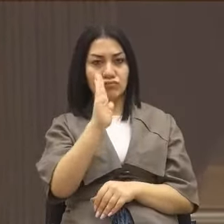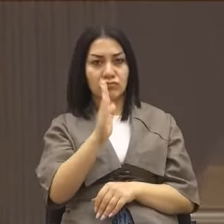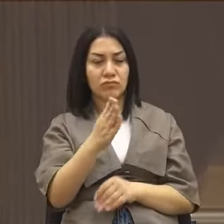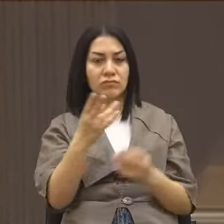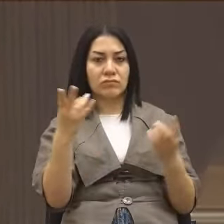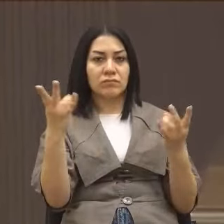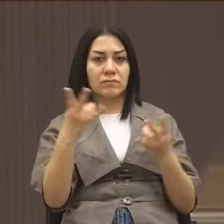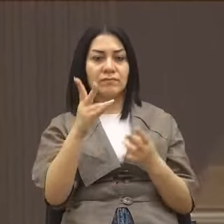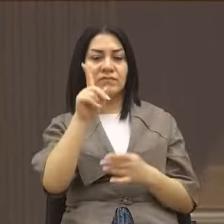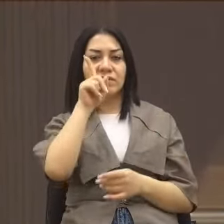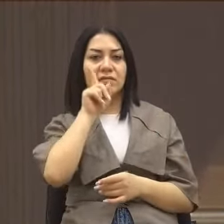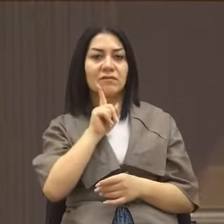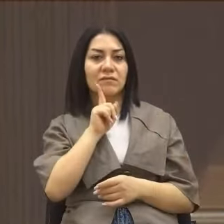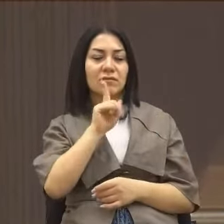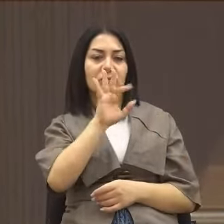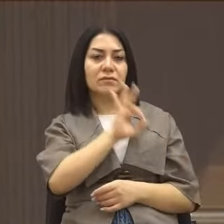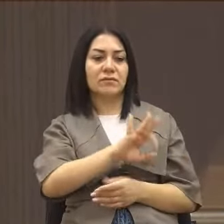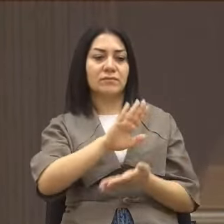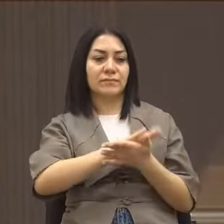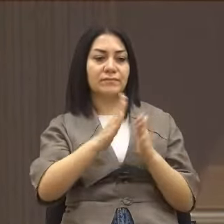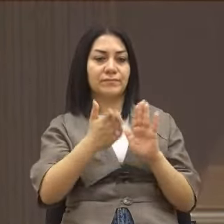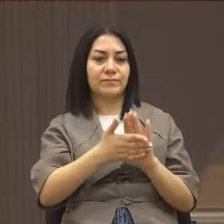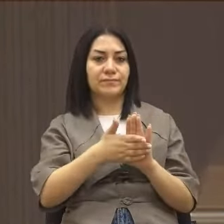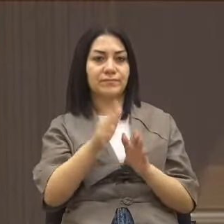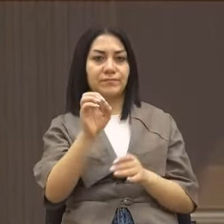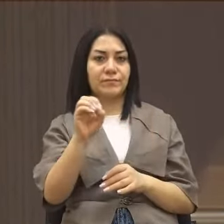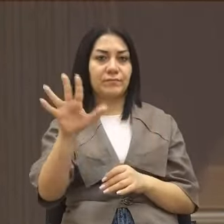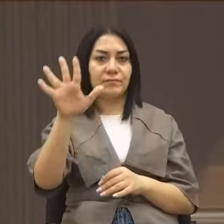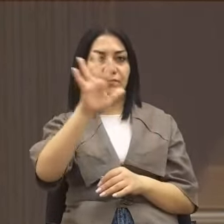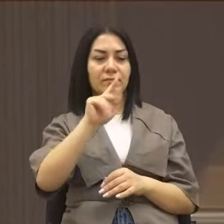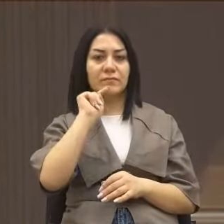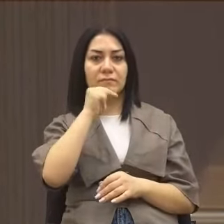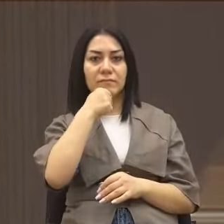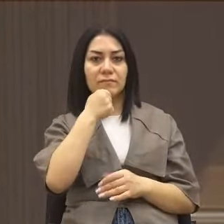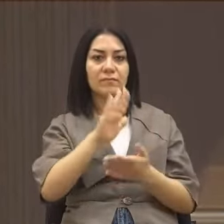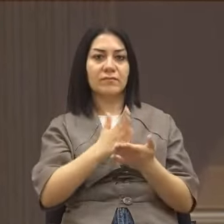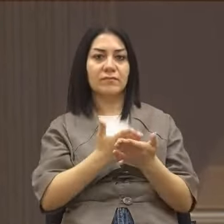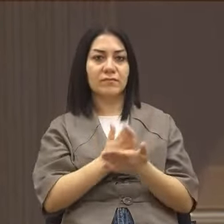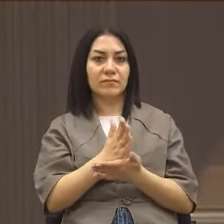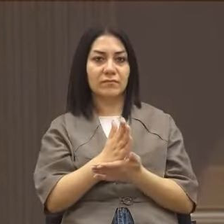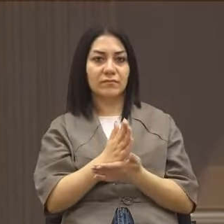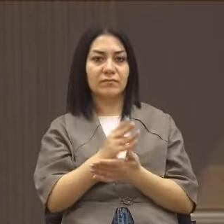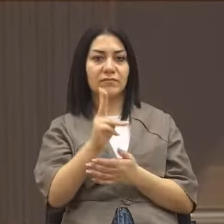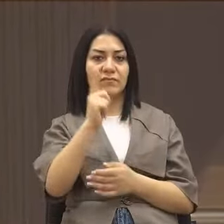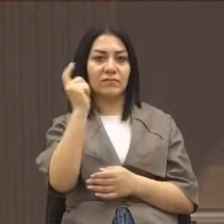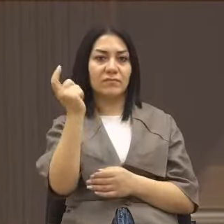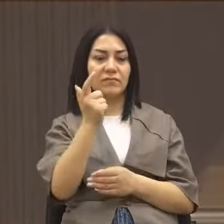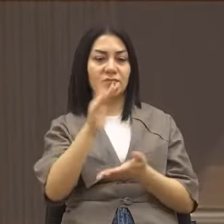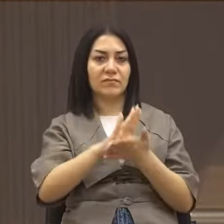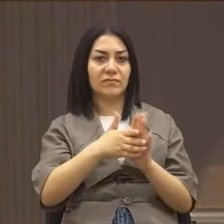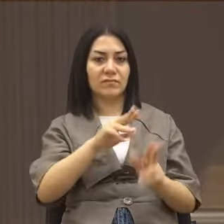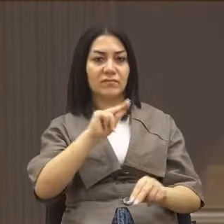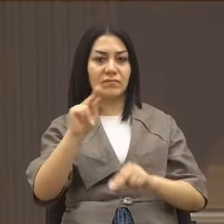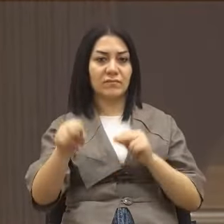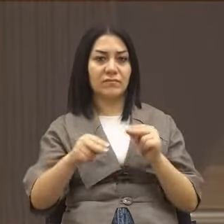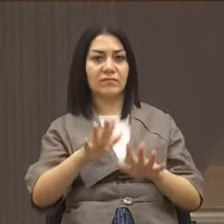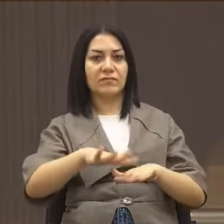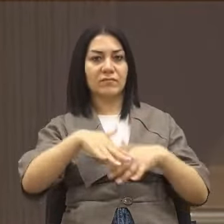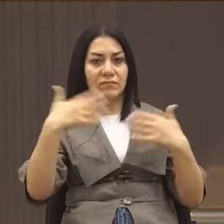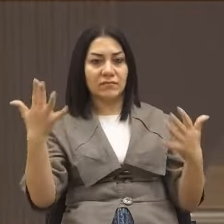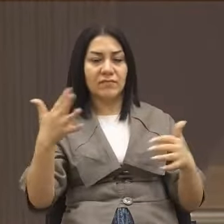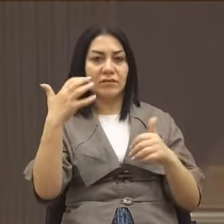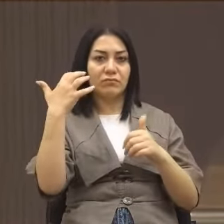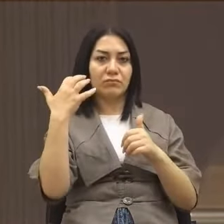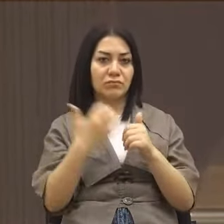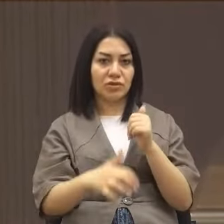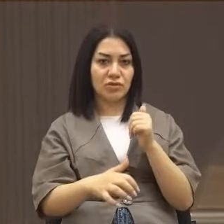պիտի շահավետ պայմանավորվածություններ ձեռք բերի եվրոպական տնտեսական քաղաքականությունը որոշողների հետ, թե խոշոր, թե